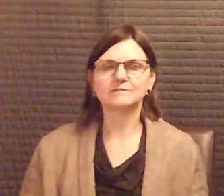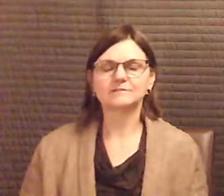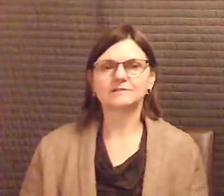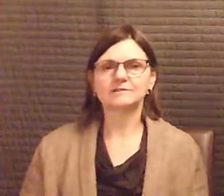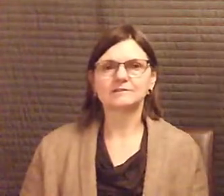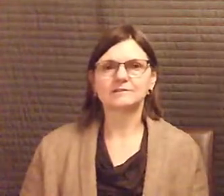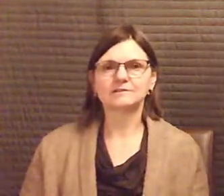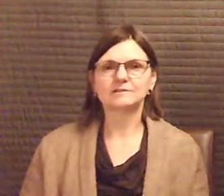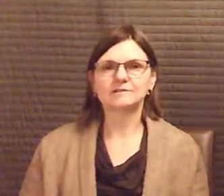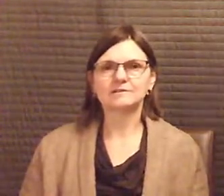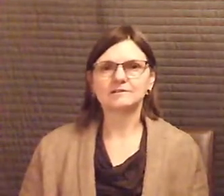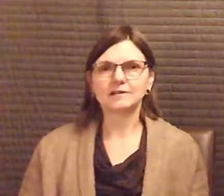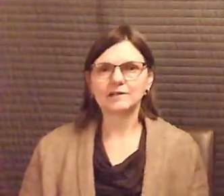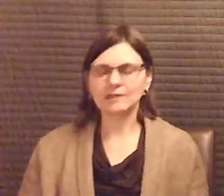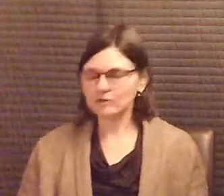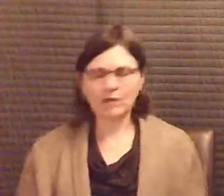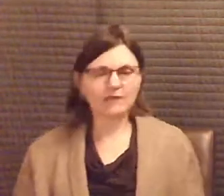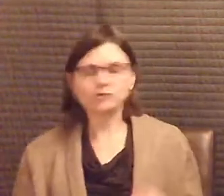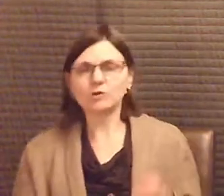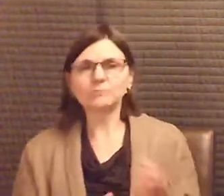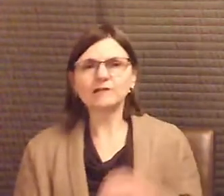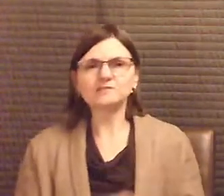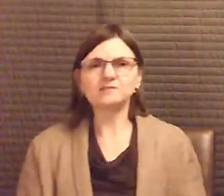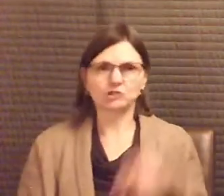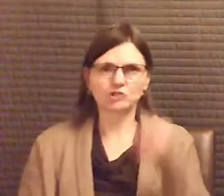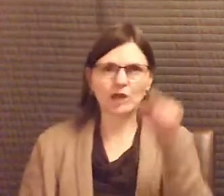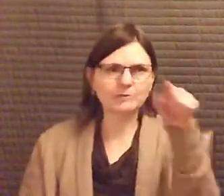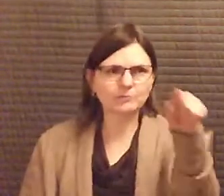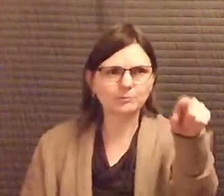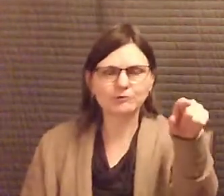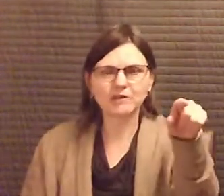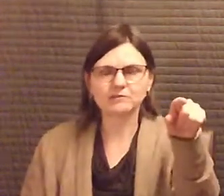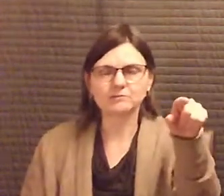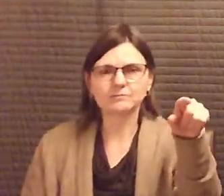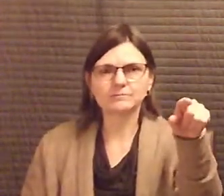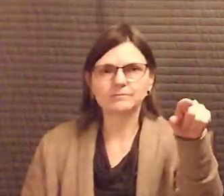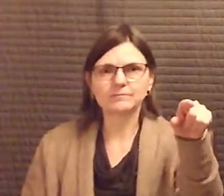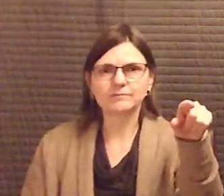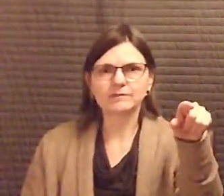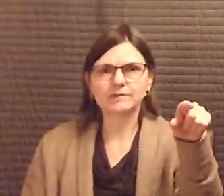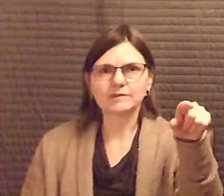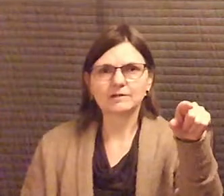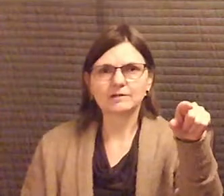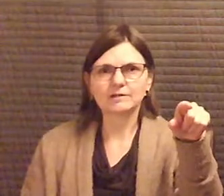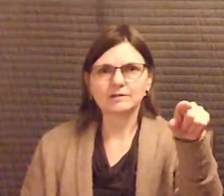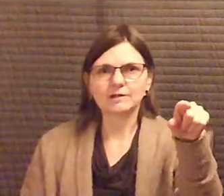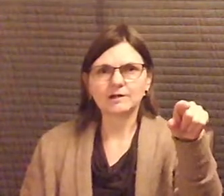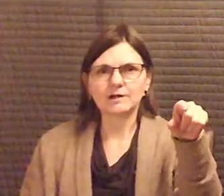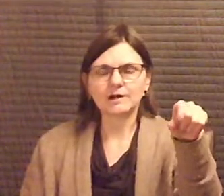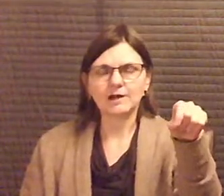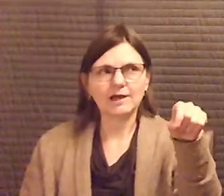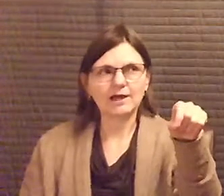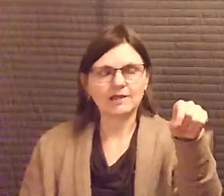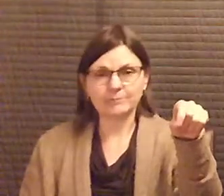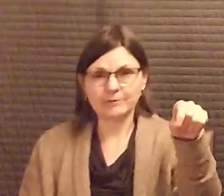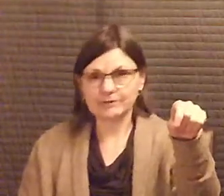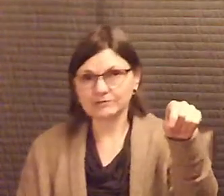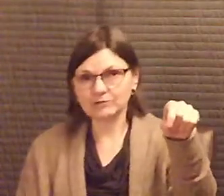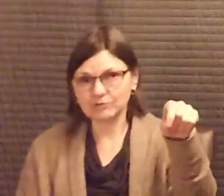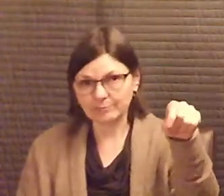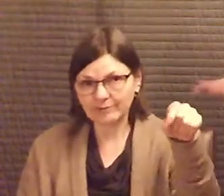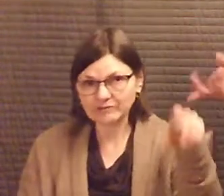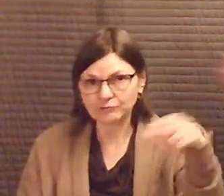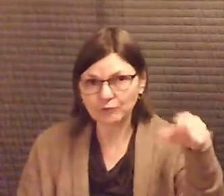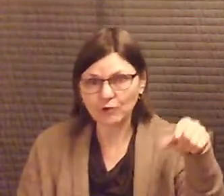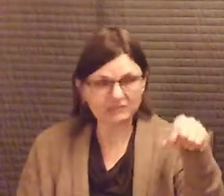lang kans op een seigneur profit een eentje komt langs en zeg jij bent een profeet en de pas tussen dat ze kon doen je zie lachen en de baas